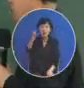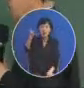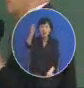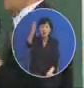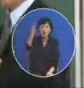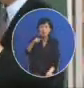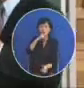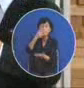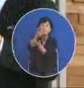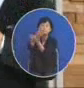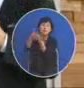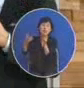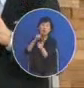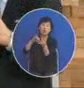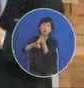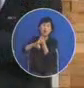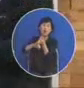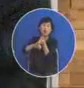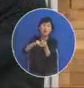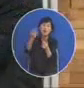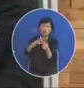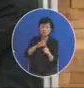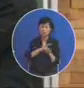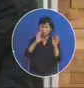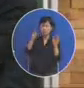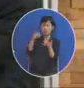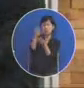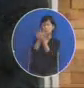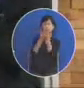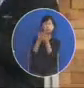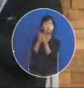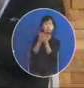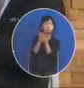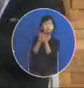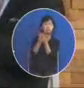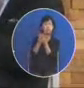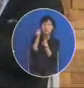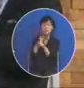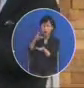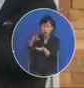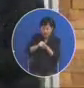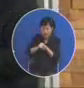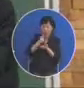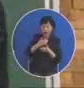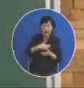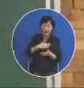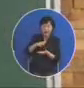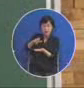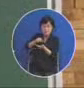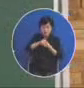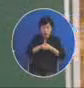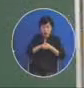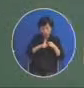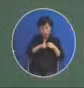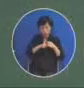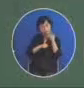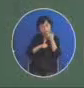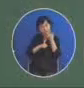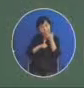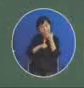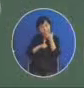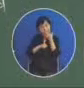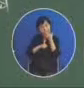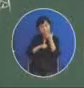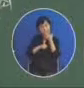Mount Calvary. 얼마나 안타까운 거 기독교인들이 가지고 있으면서 몰라요. It's so frustrating that Christians have this. They just don't know.